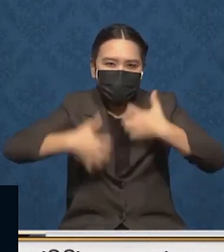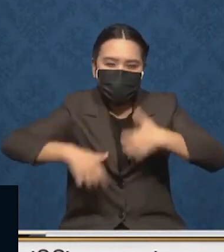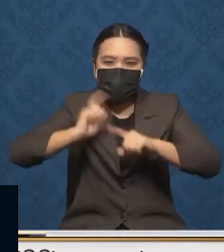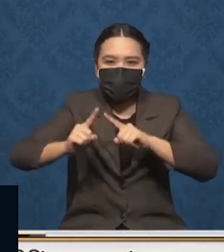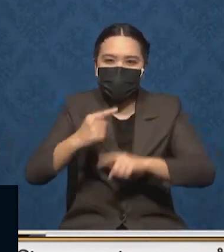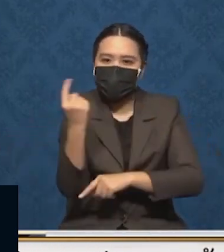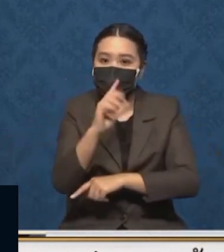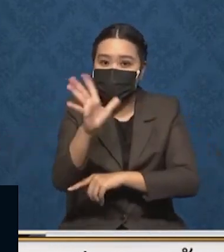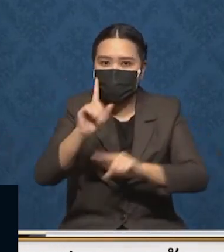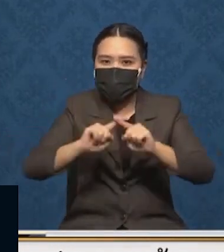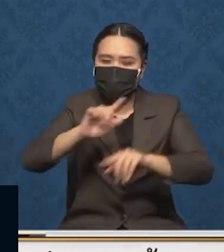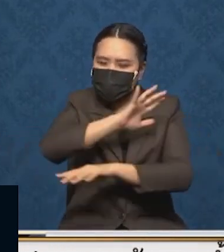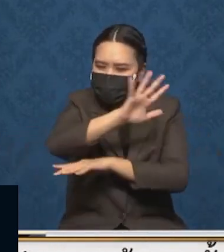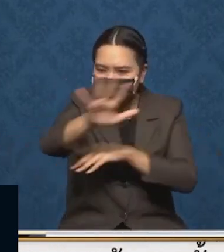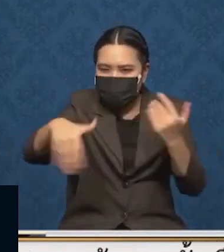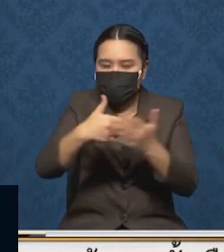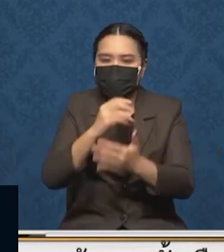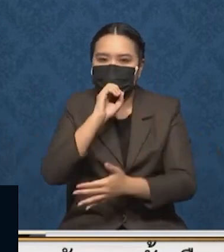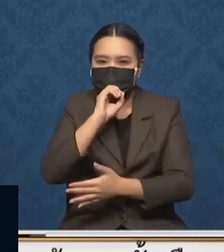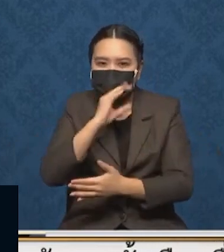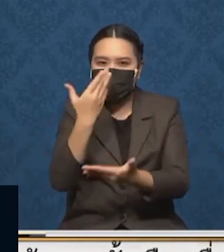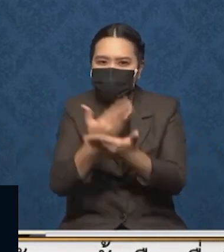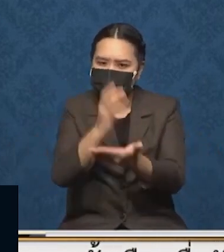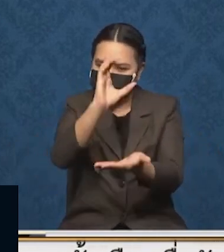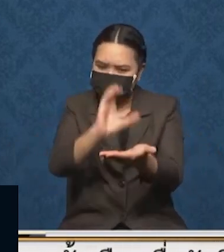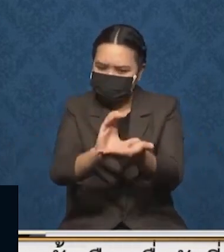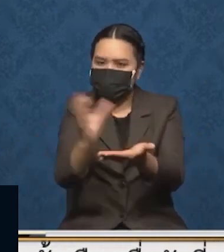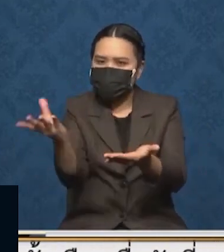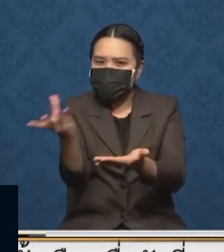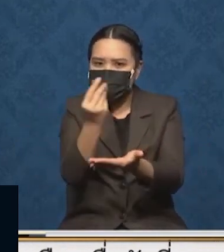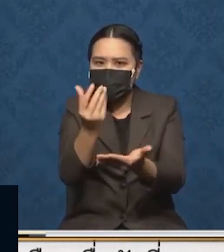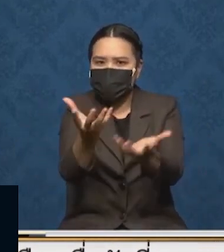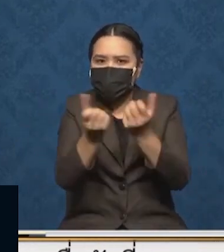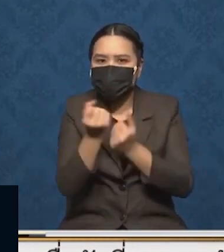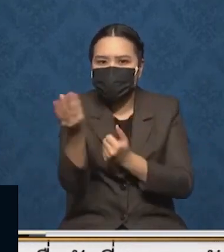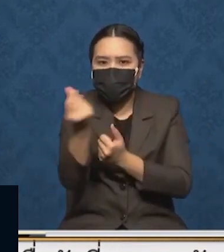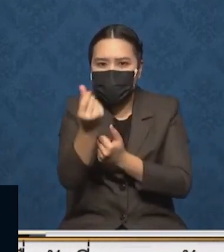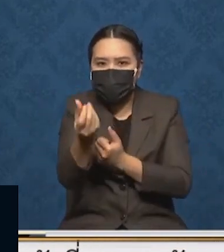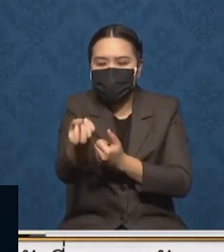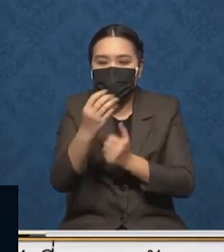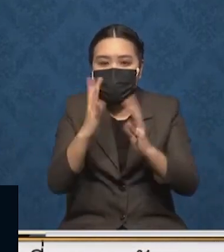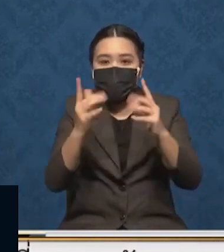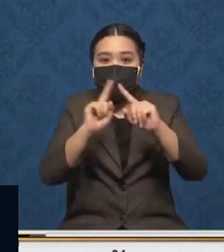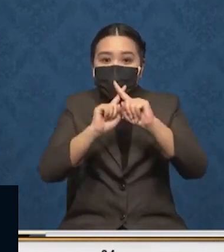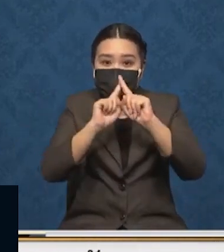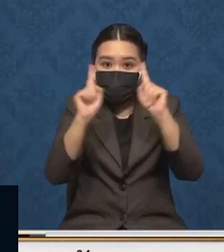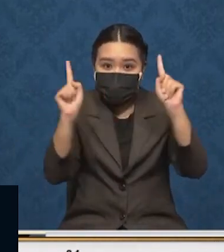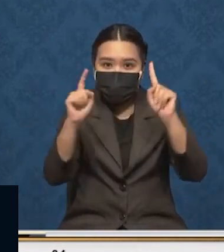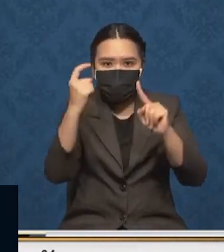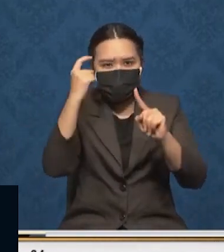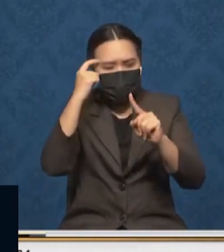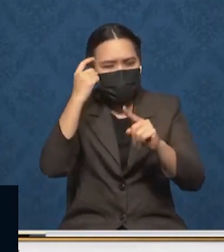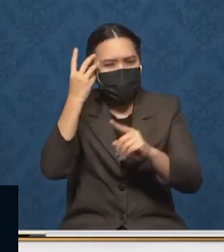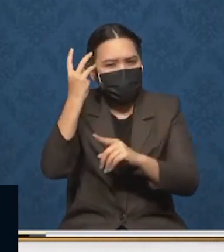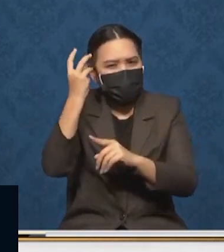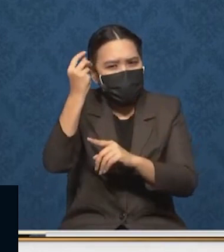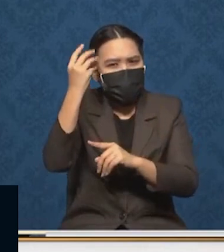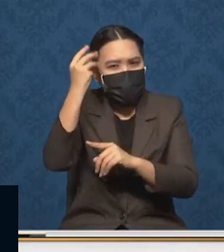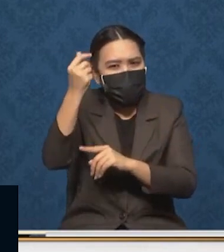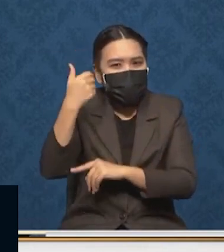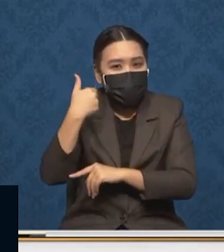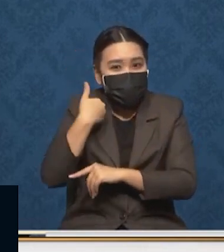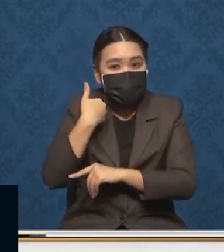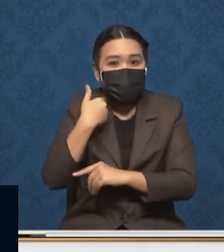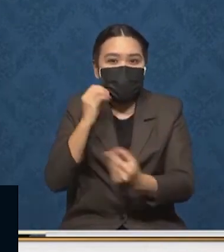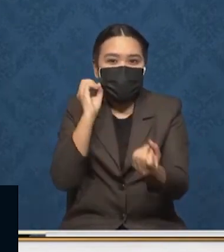ครับผมไม่กล้าระบุตัวเงินว่าได้เดือนละเท่าไหร่เพราะว่ามันจะสร้างความเจ็บช้ำน้ำใจให้กับพนักง